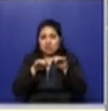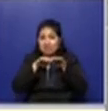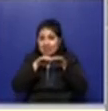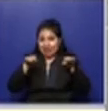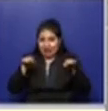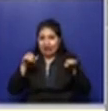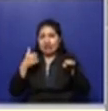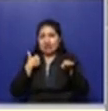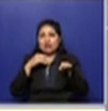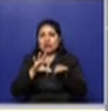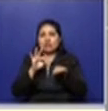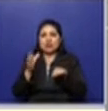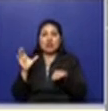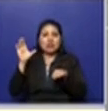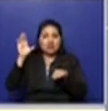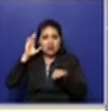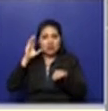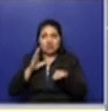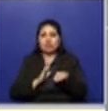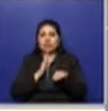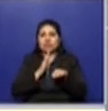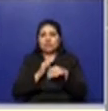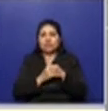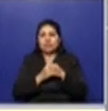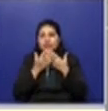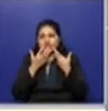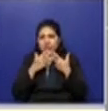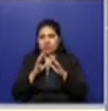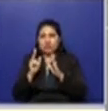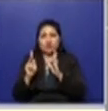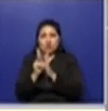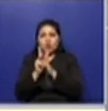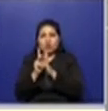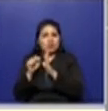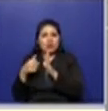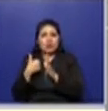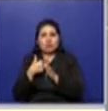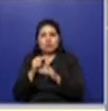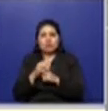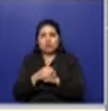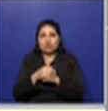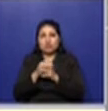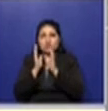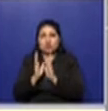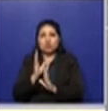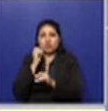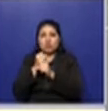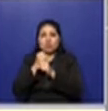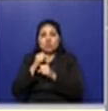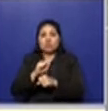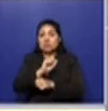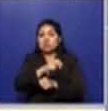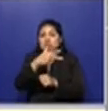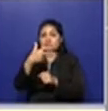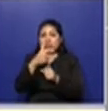รรแล้วก็มีความน่าเชื่อถือแล้วก็ควรมีกฎไม่ให้ผู้ผลิตซึ่งไทย BS เนี่ย